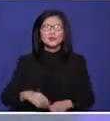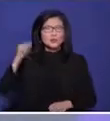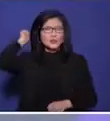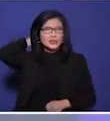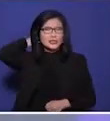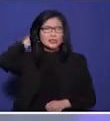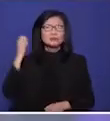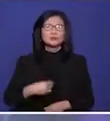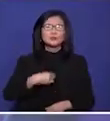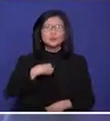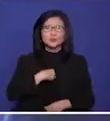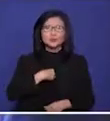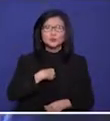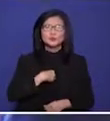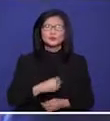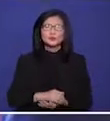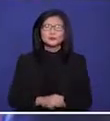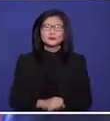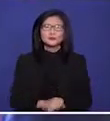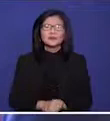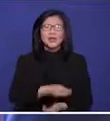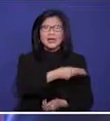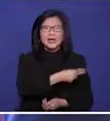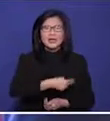pandu ibuku.